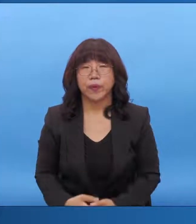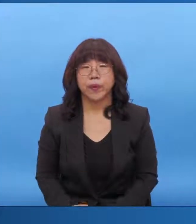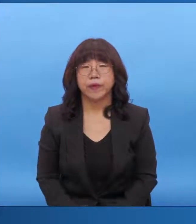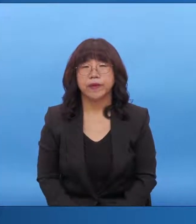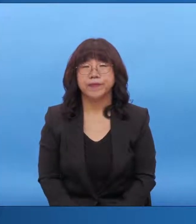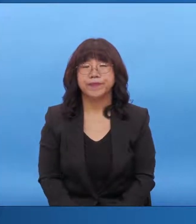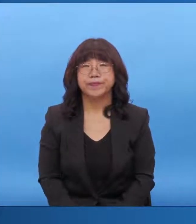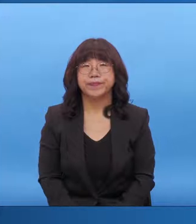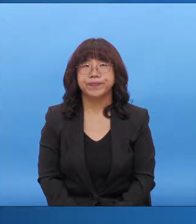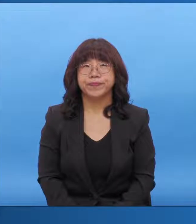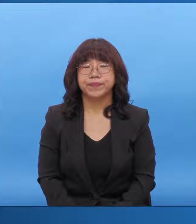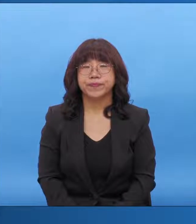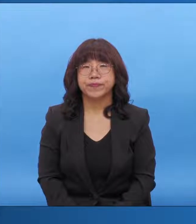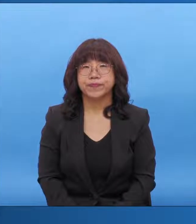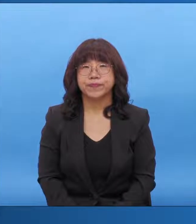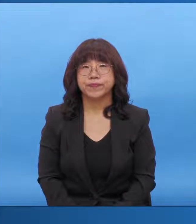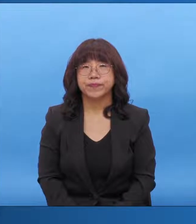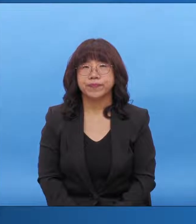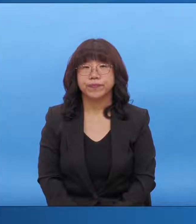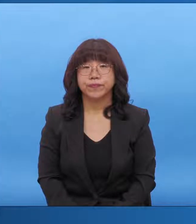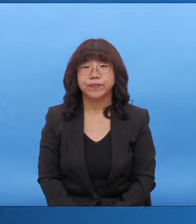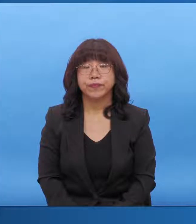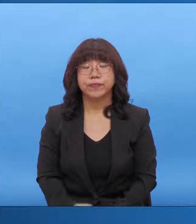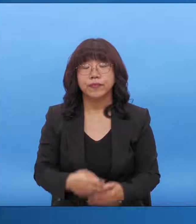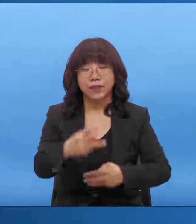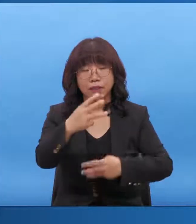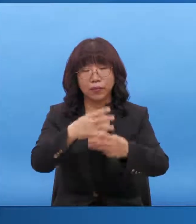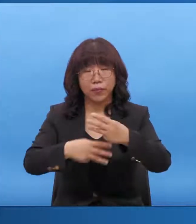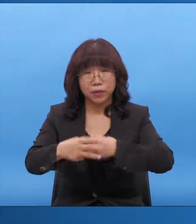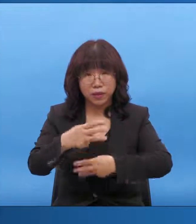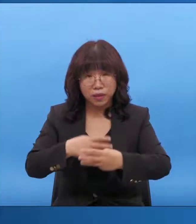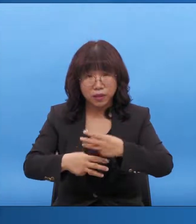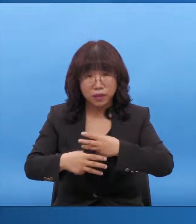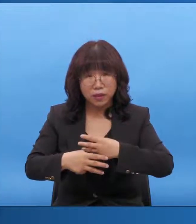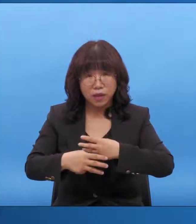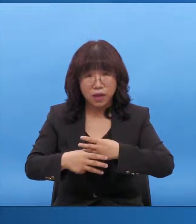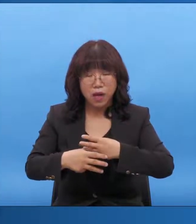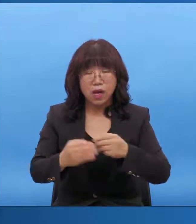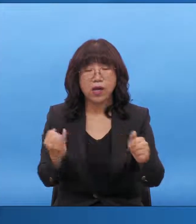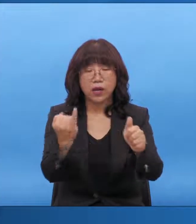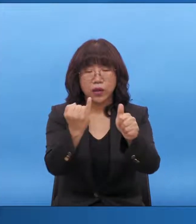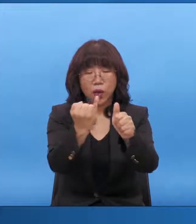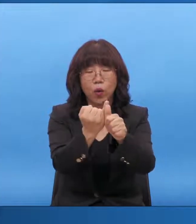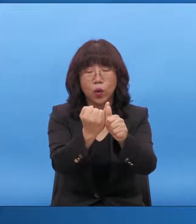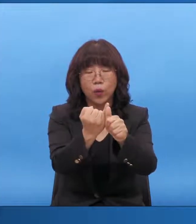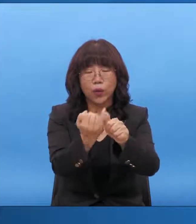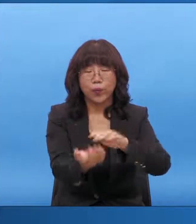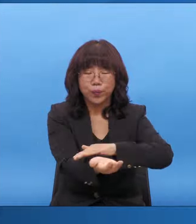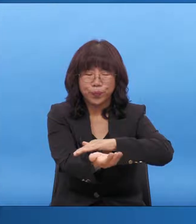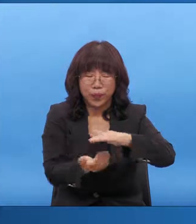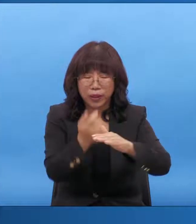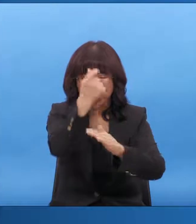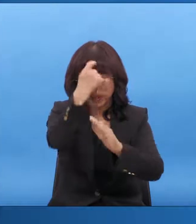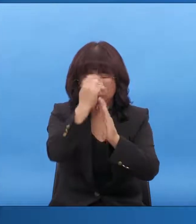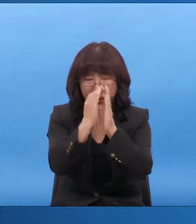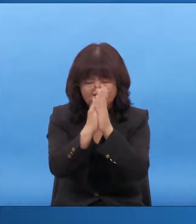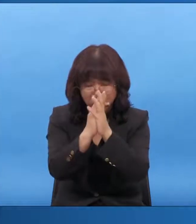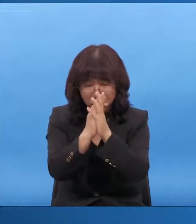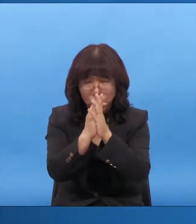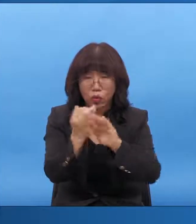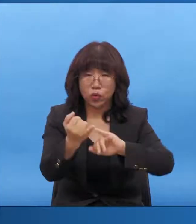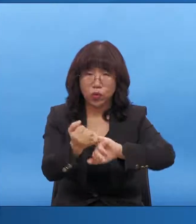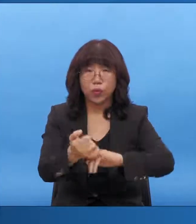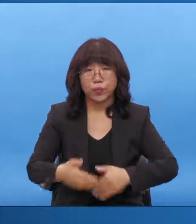of the spiritual state is different. 그래서 우리 렘넌트들은 이거 기도해야 돼요. And for remnants here, you have to pray about this.